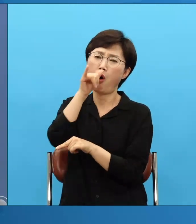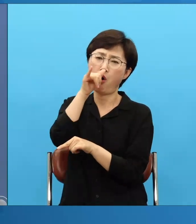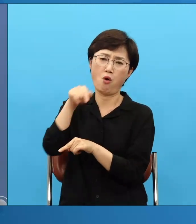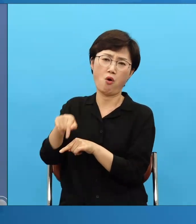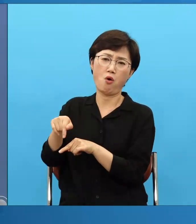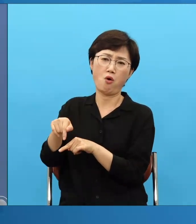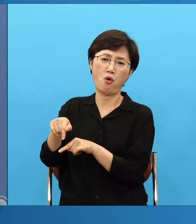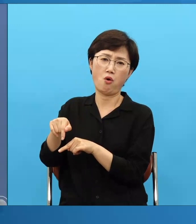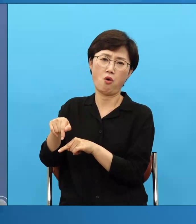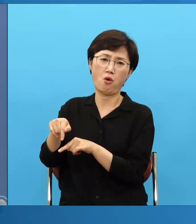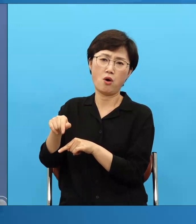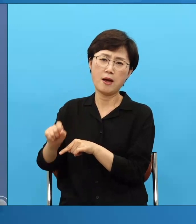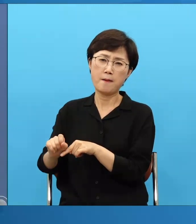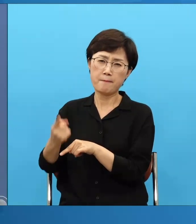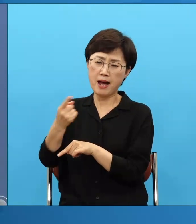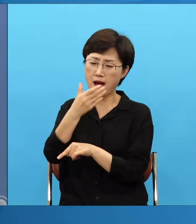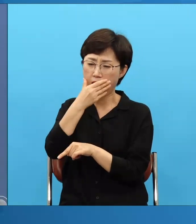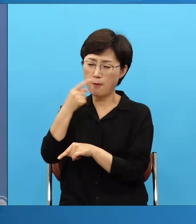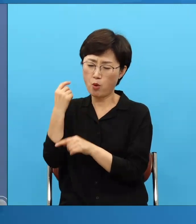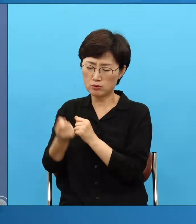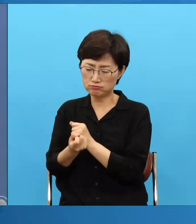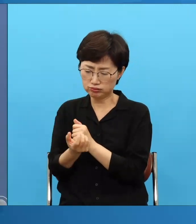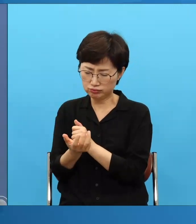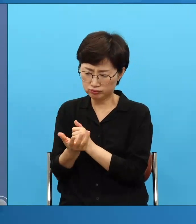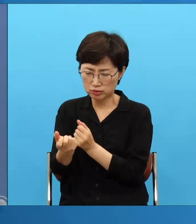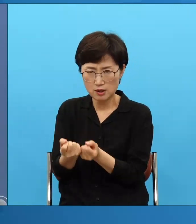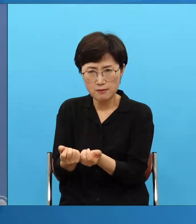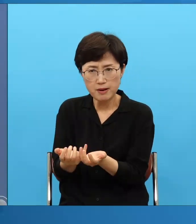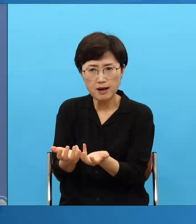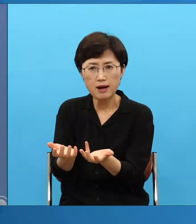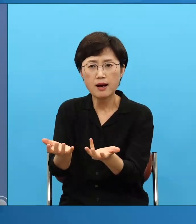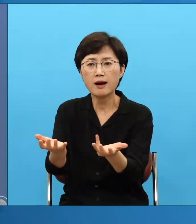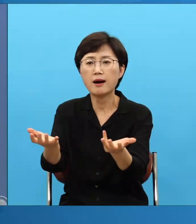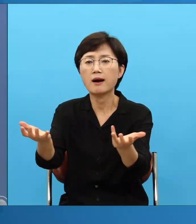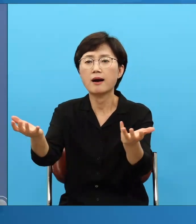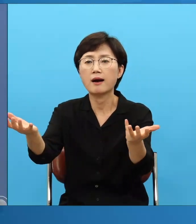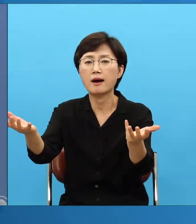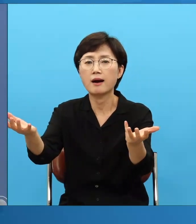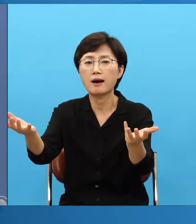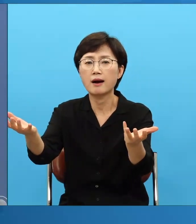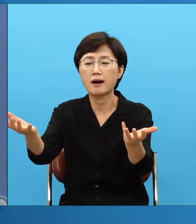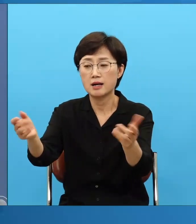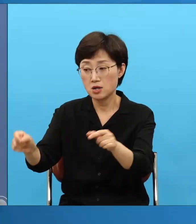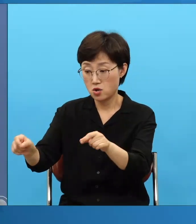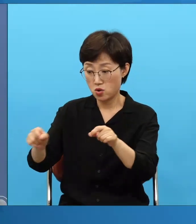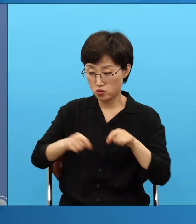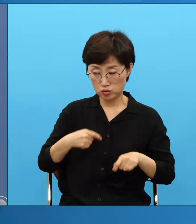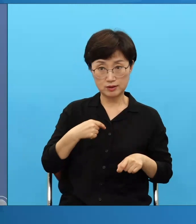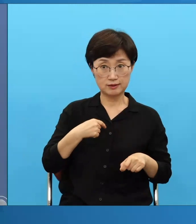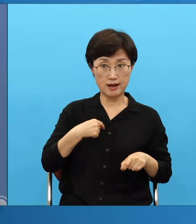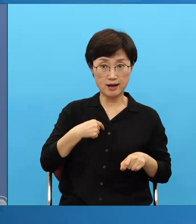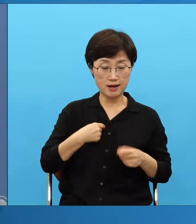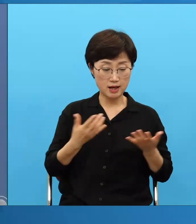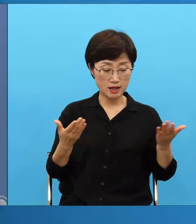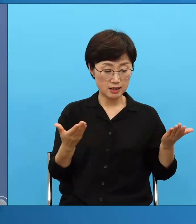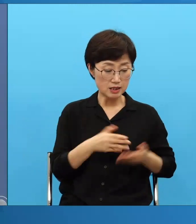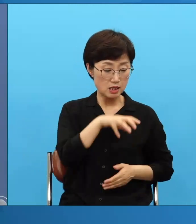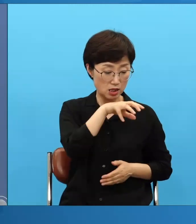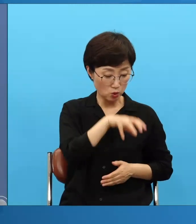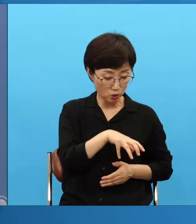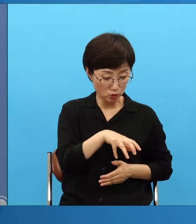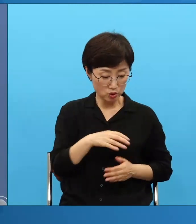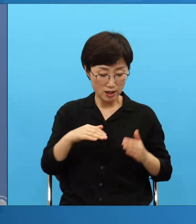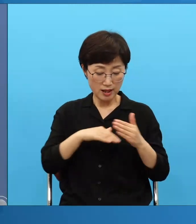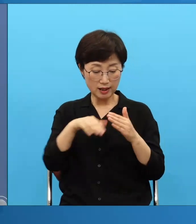meets in their house. 드디어 여러분의 산업체가 사람 살리는 지교로 바뀌는 거예요. And it's when finally 그렇죠. your businesses and your 여러분의